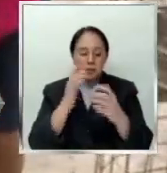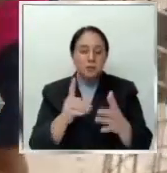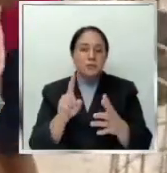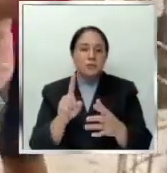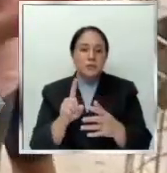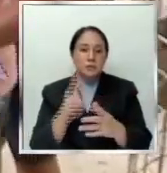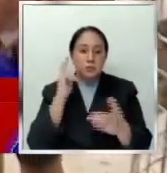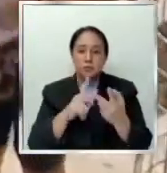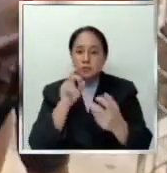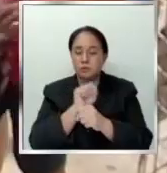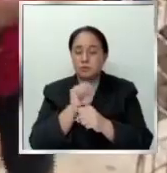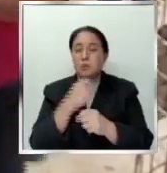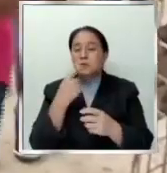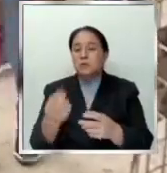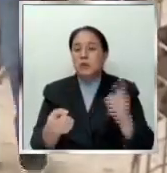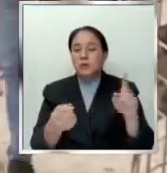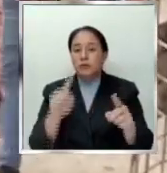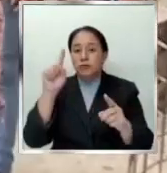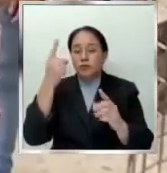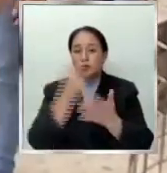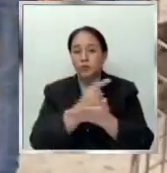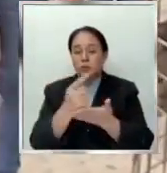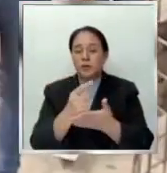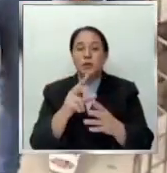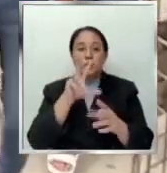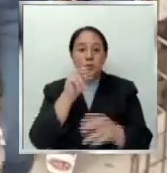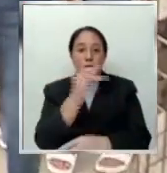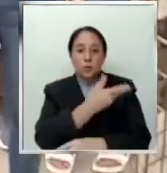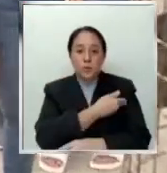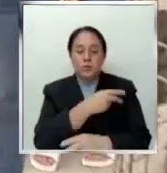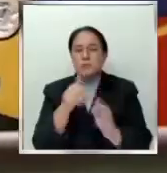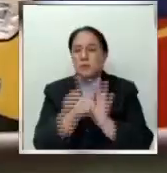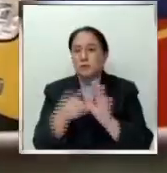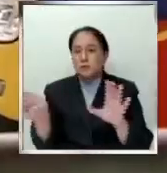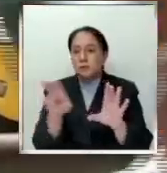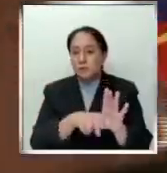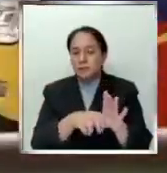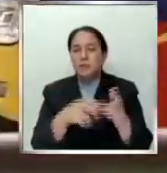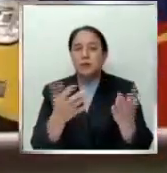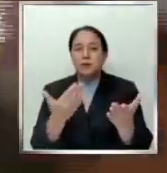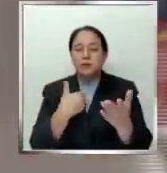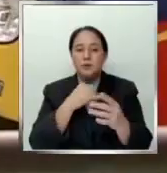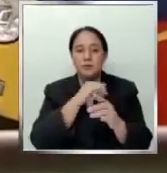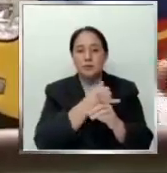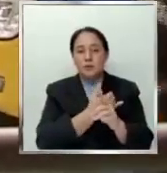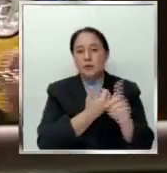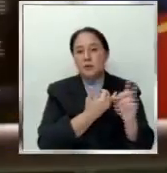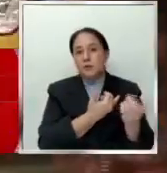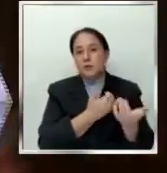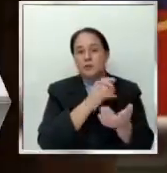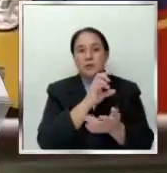Sa unang linggo ng pagpapatupad ng No Vax, No Ride Policy o mula bukas, January 17 hanggang 23, mahigpit mang susuriin